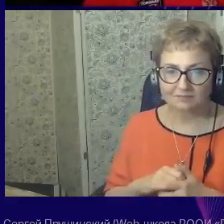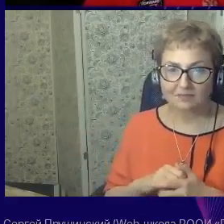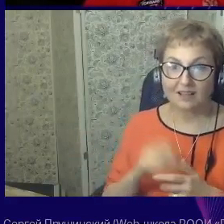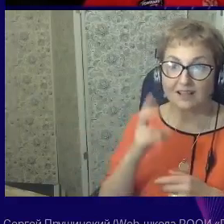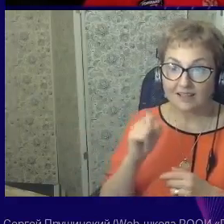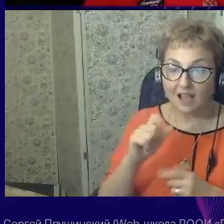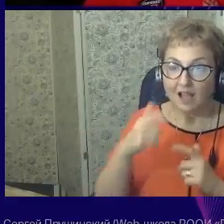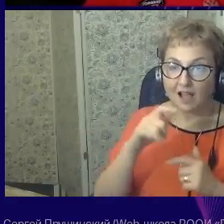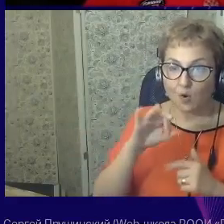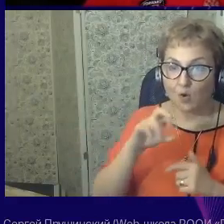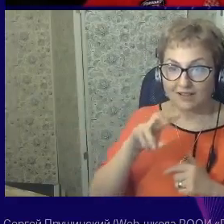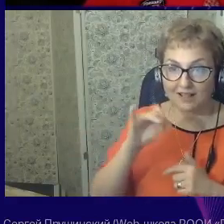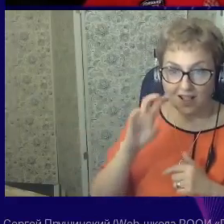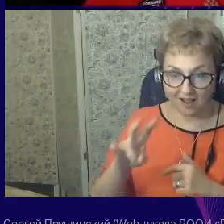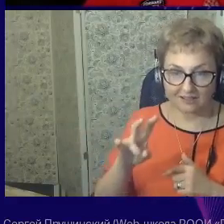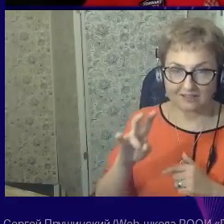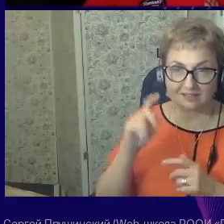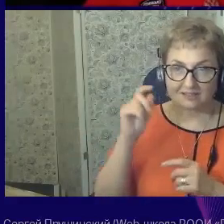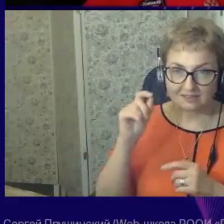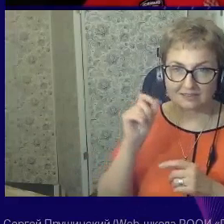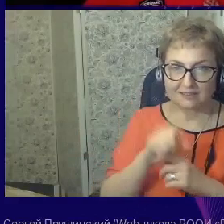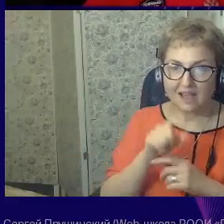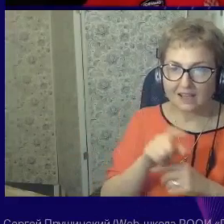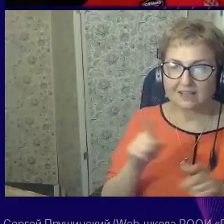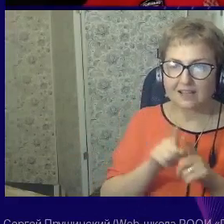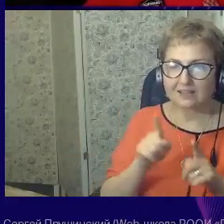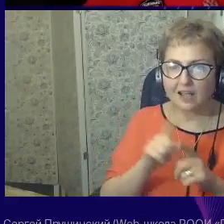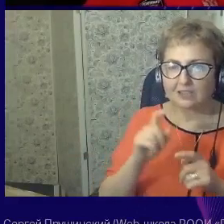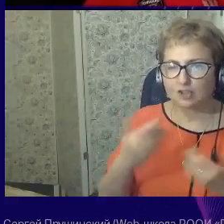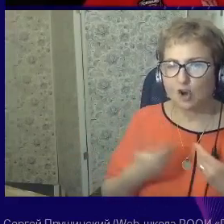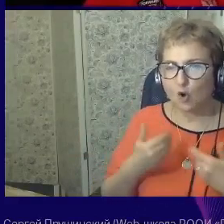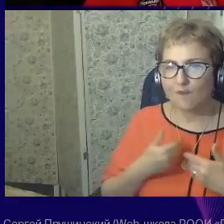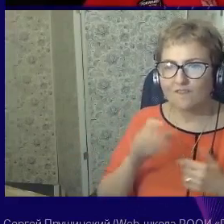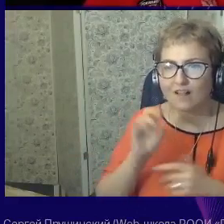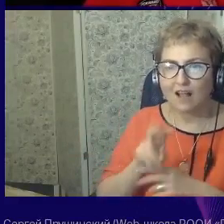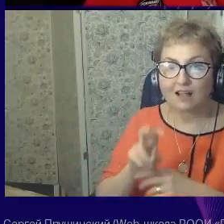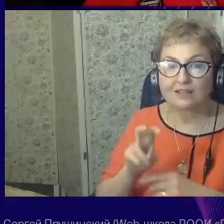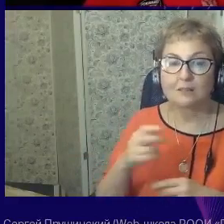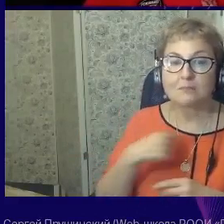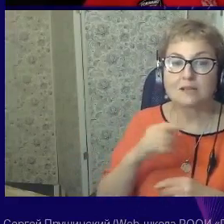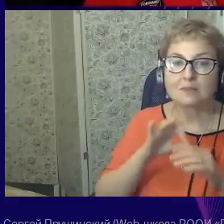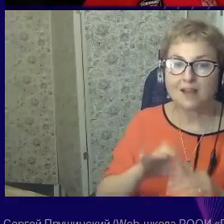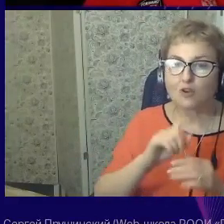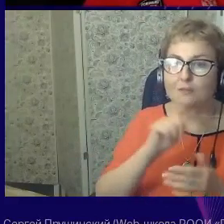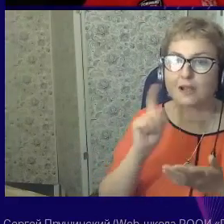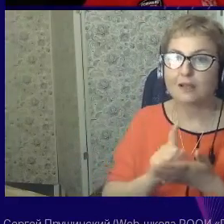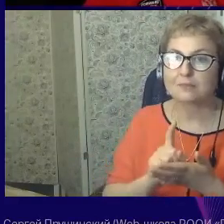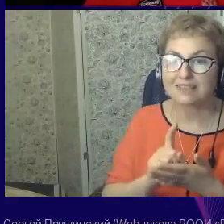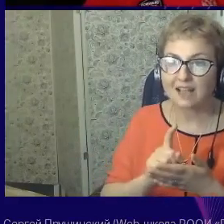На онлайн-занятиях и также на офлайн-занятиях мы проводим